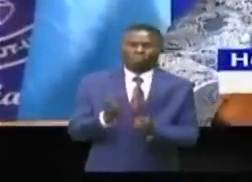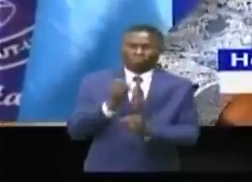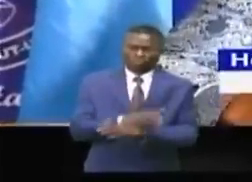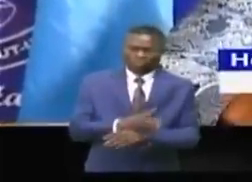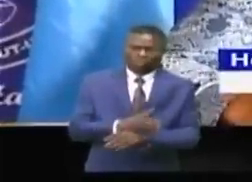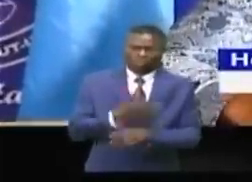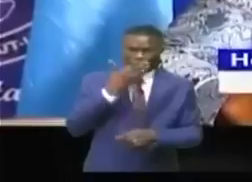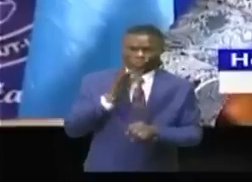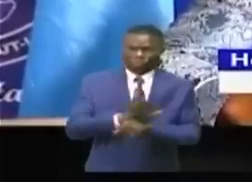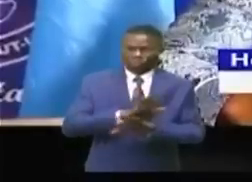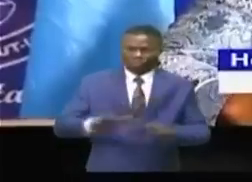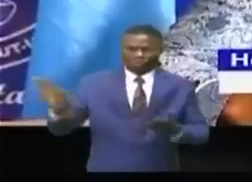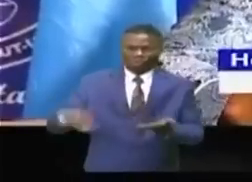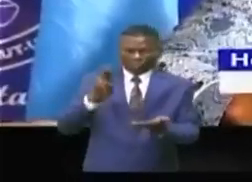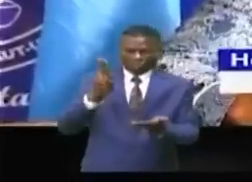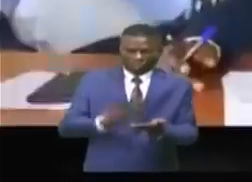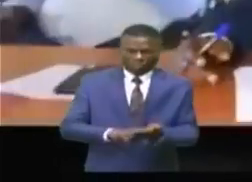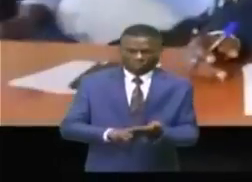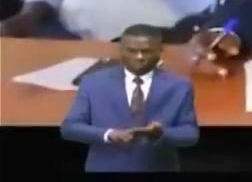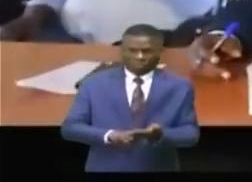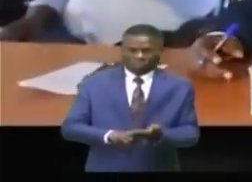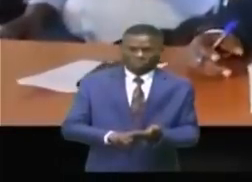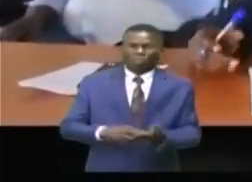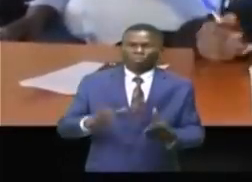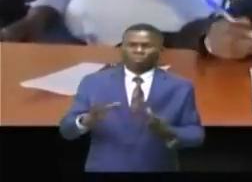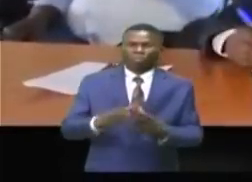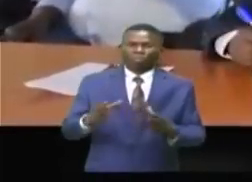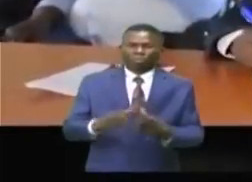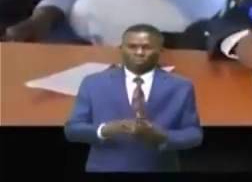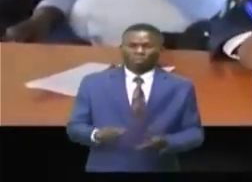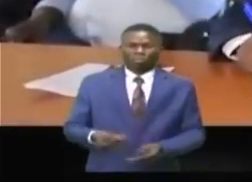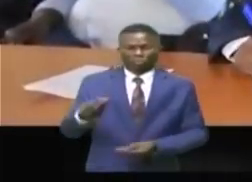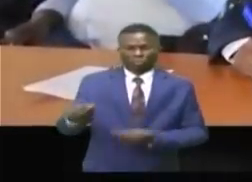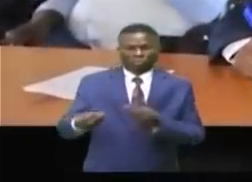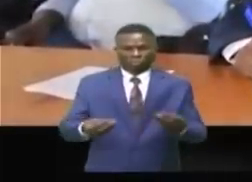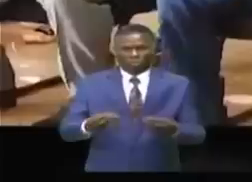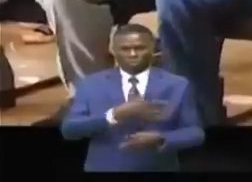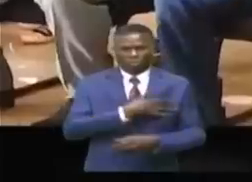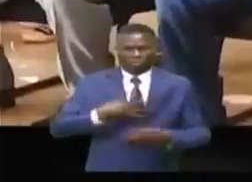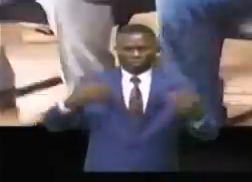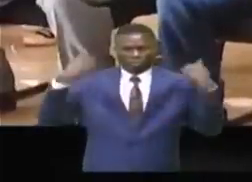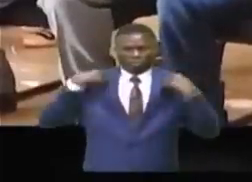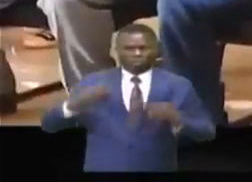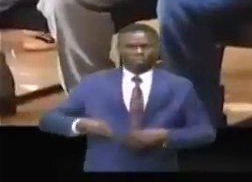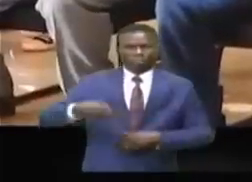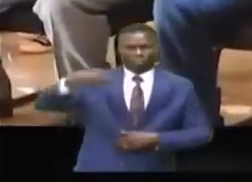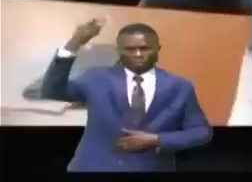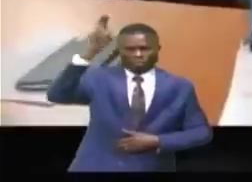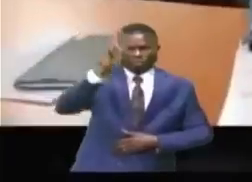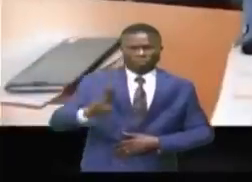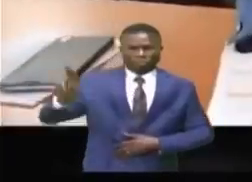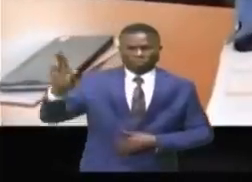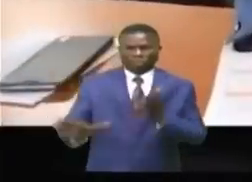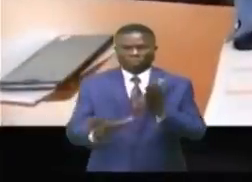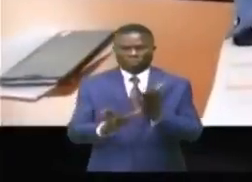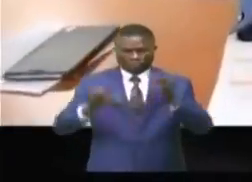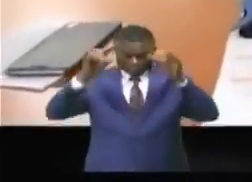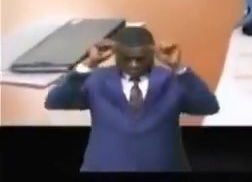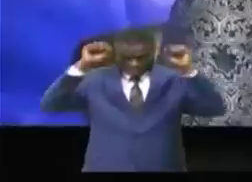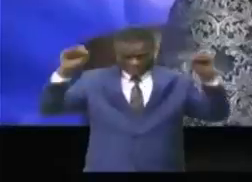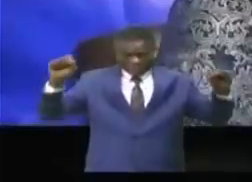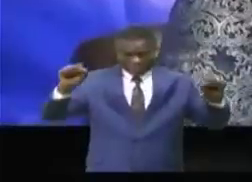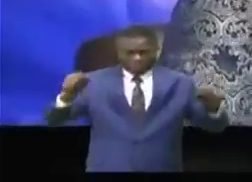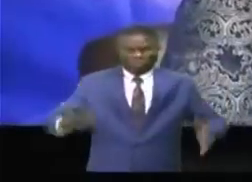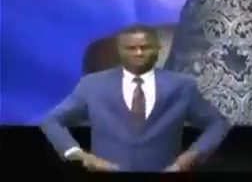sa signature par l'octroi de cet argent. Au nom du patronat du Haut-Tuélé, le vice-président Jean-Marie Mambou salue